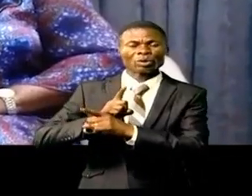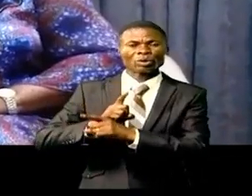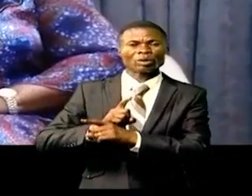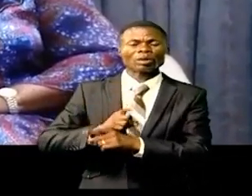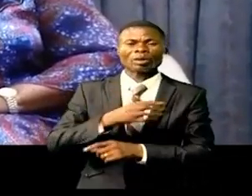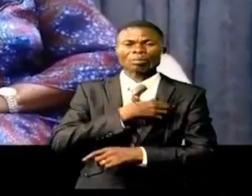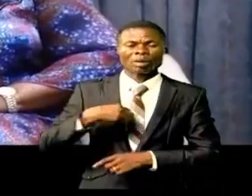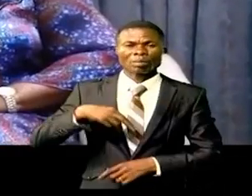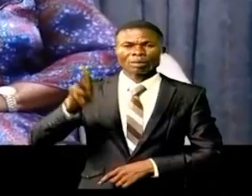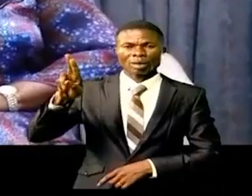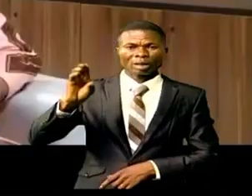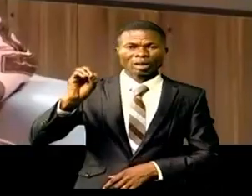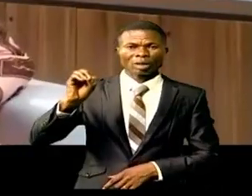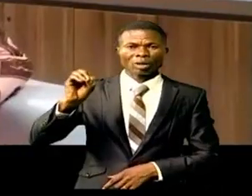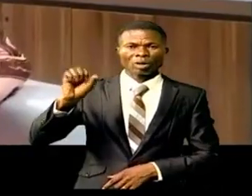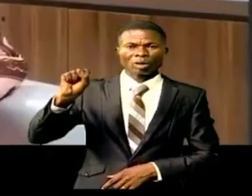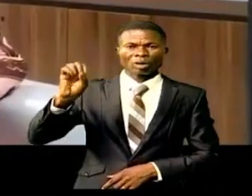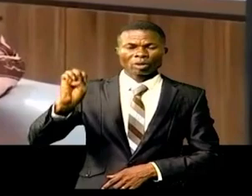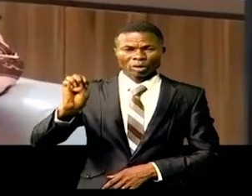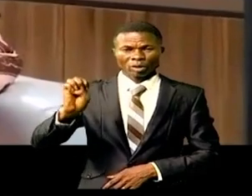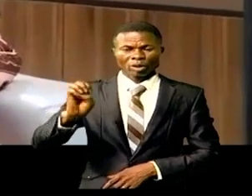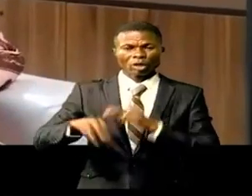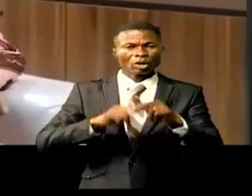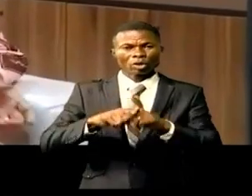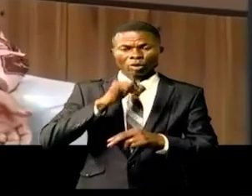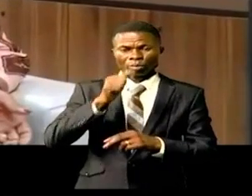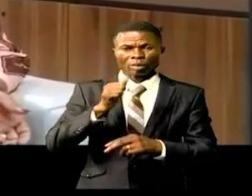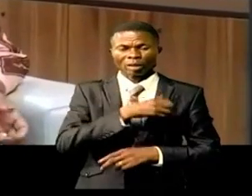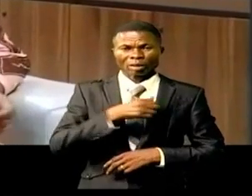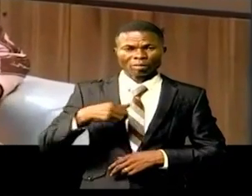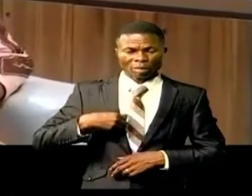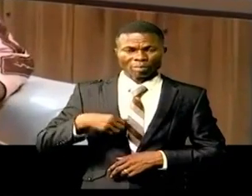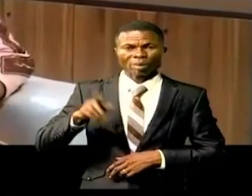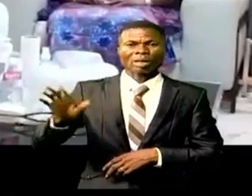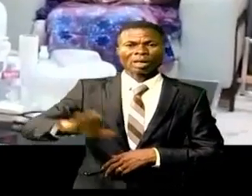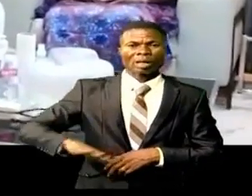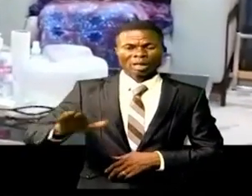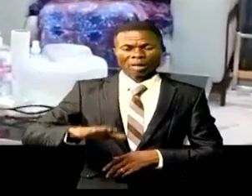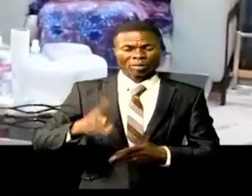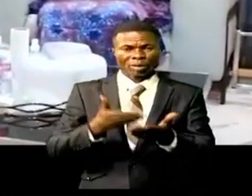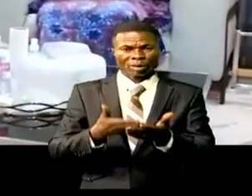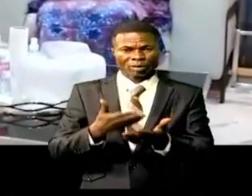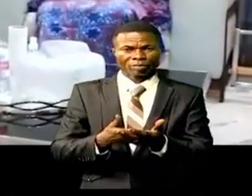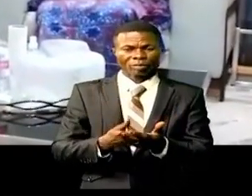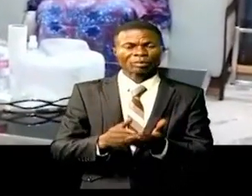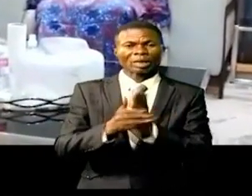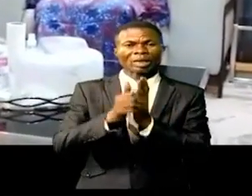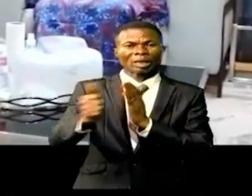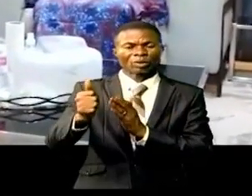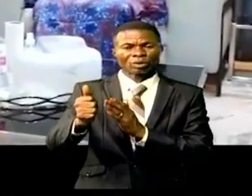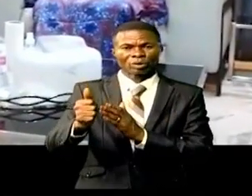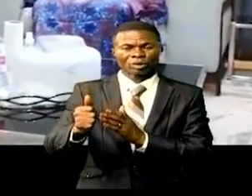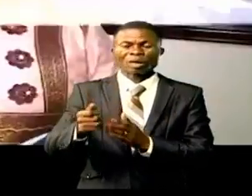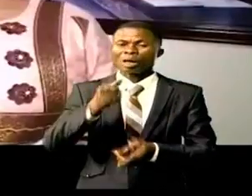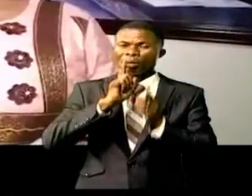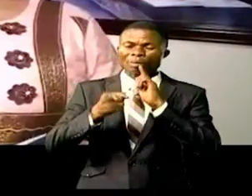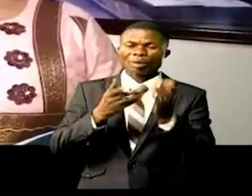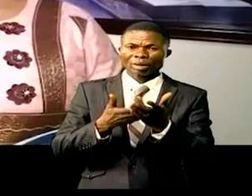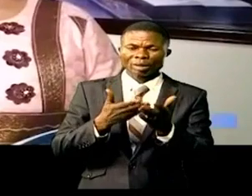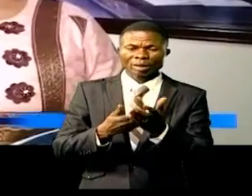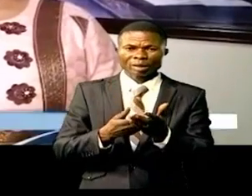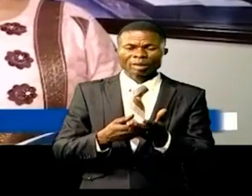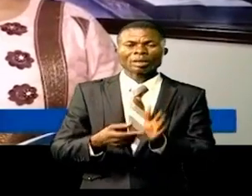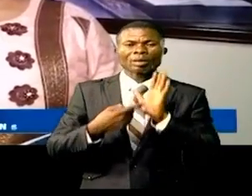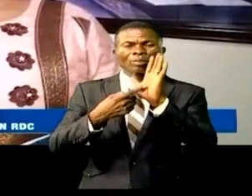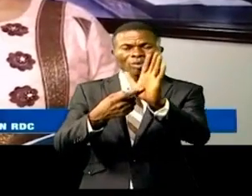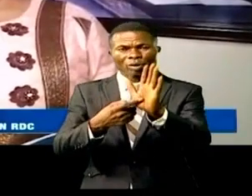Rose Mutombo-Kiessé. Quoi de plus normal pour la directrice pays de se féliciter pour la qualité des échanges? J'ai présenté un